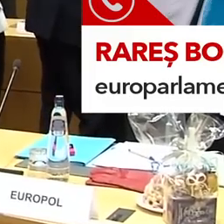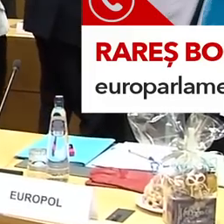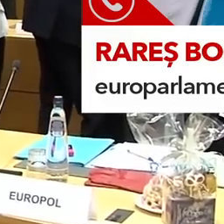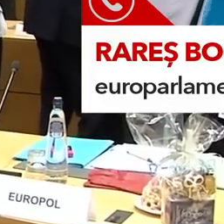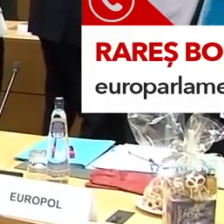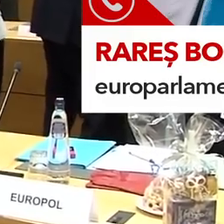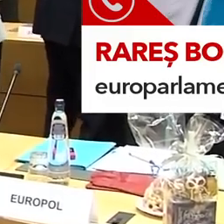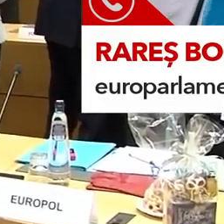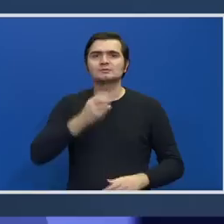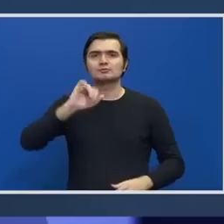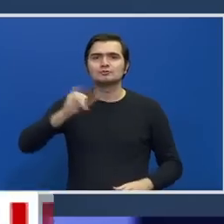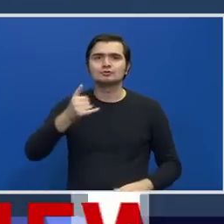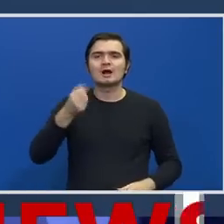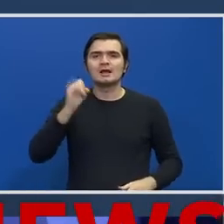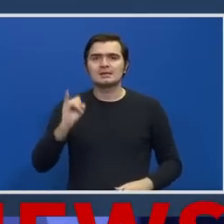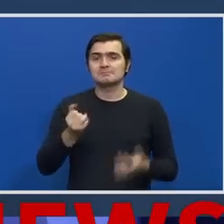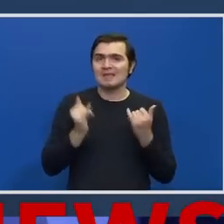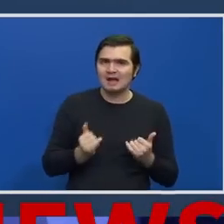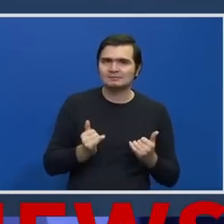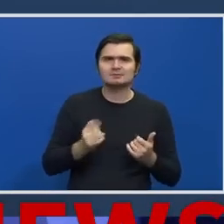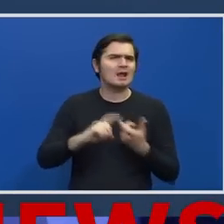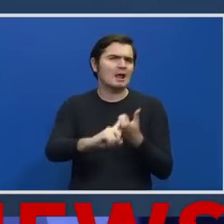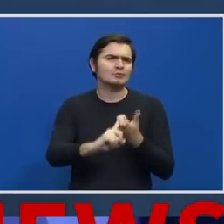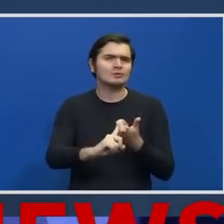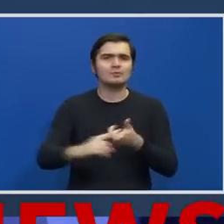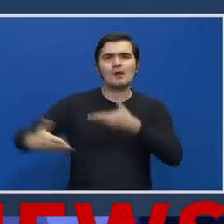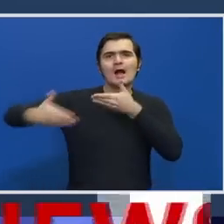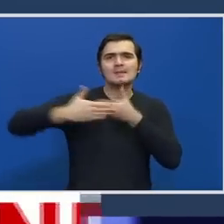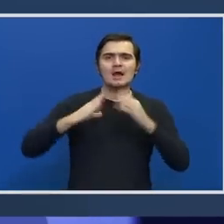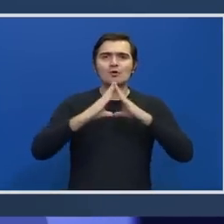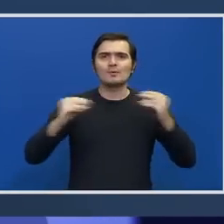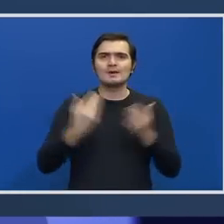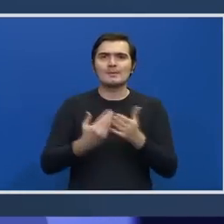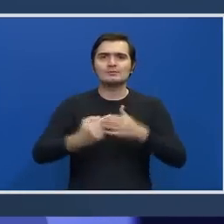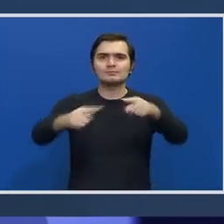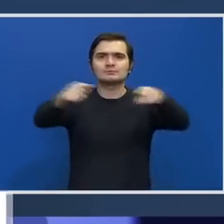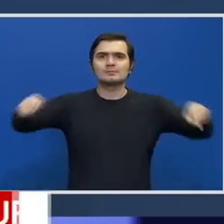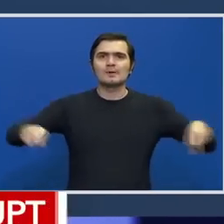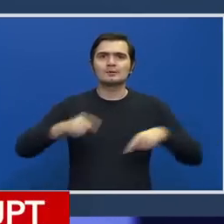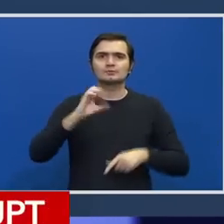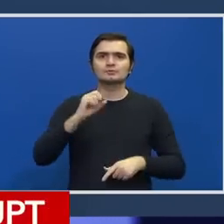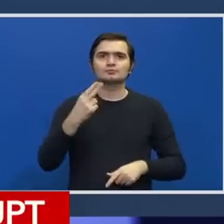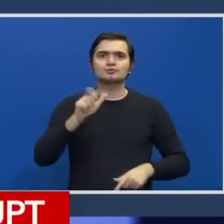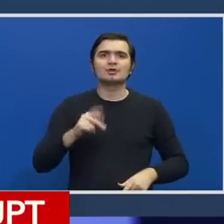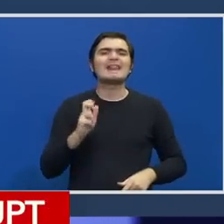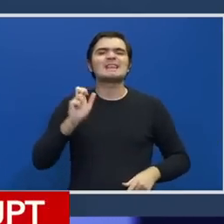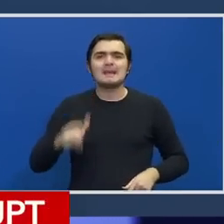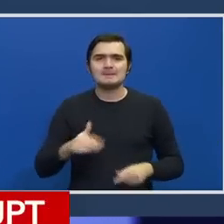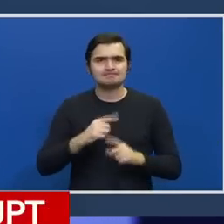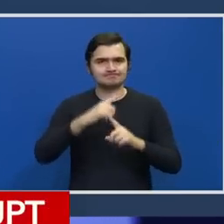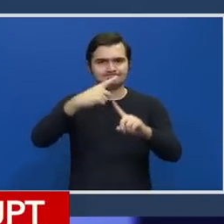la nivelul Consiliului Jai de astăzi în ceea ce privește aderarea României la spațiul